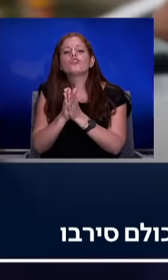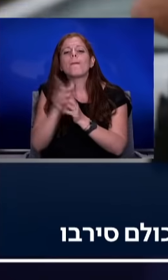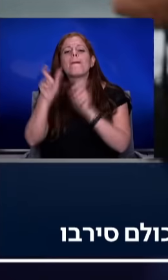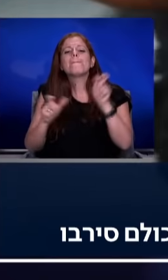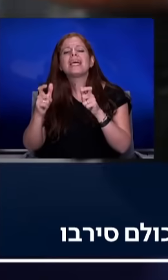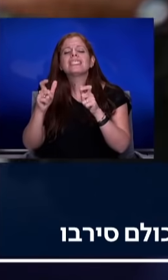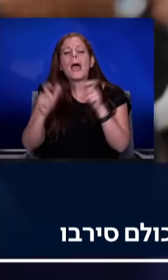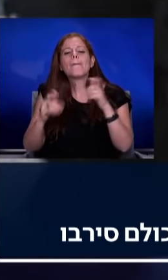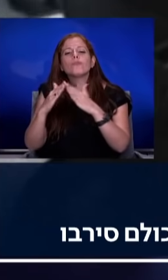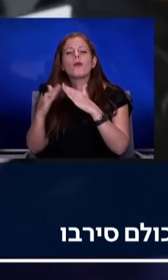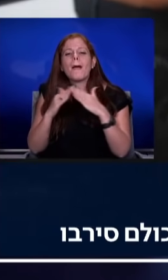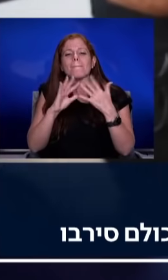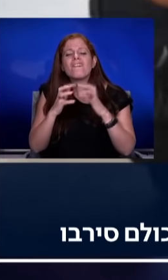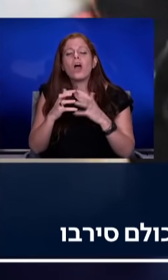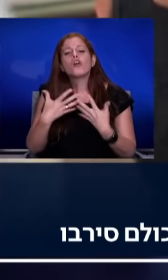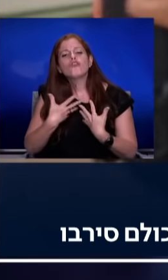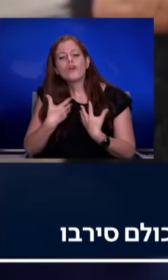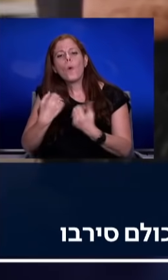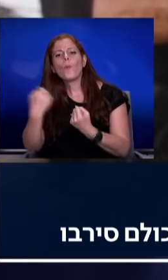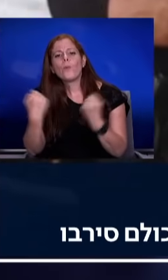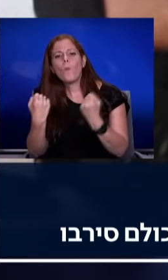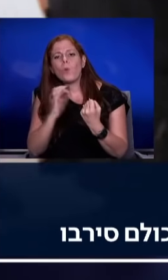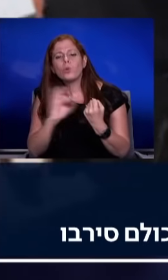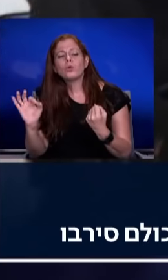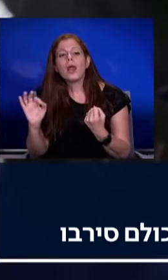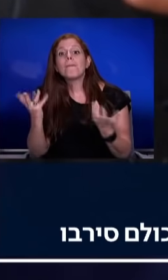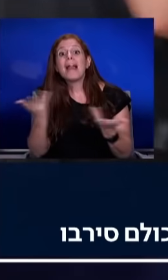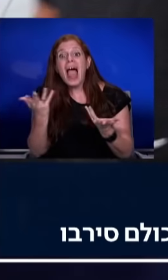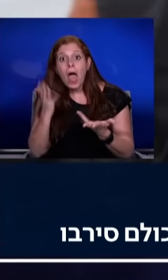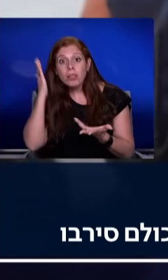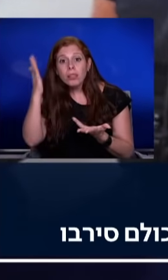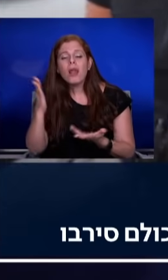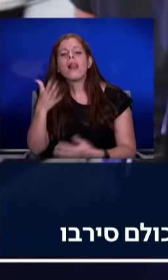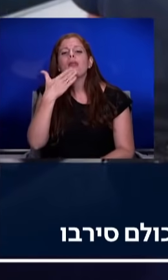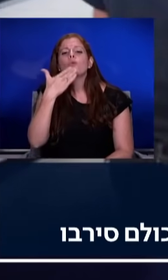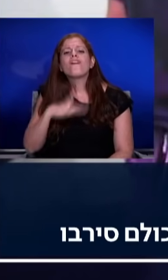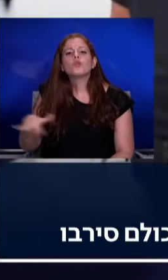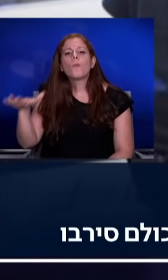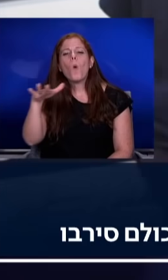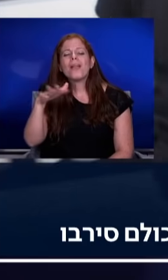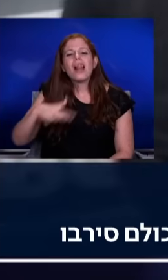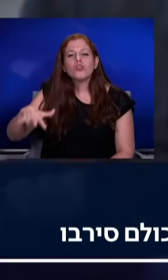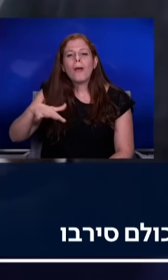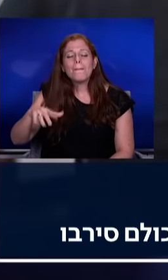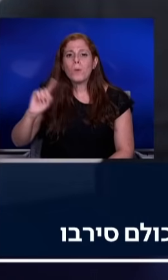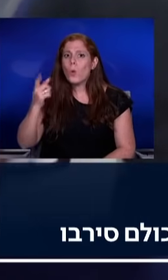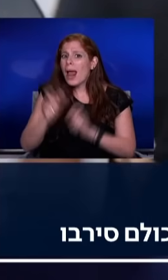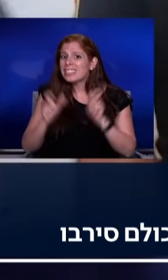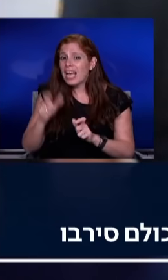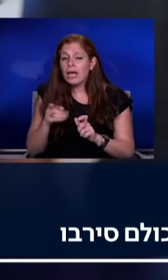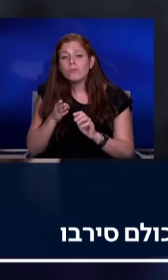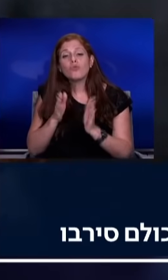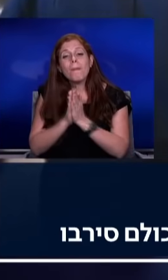הכפר, שיקחו אותו ברכבם, לאן? ליהודה ושומרון, לשטחים. כל האזרחים שהוא פונה